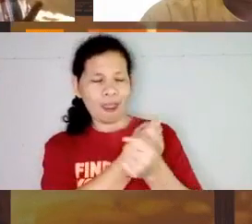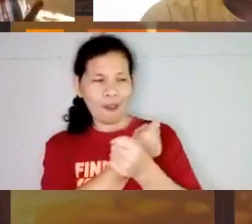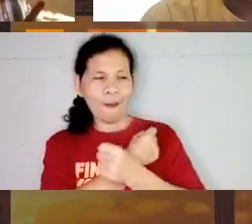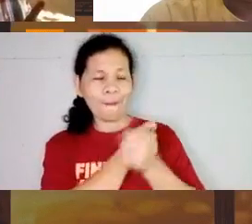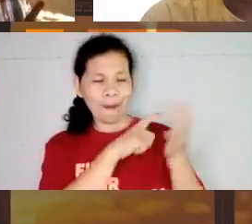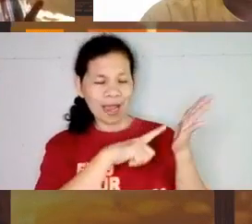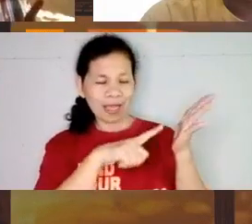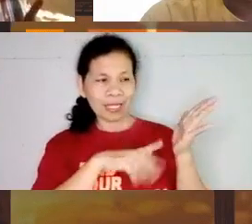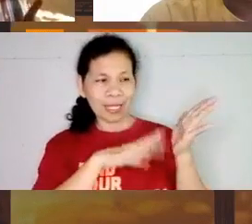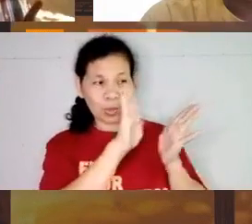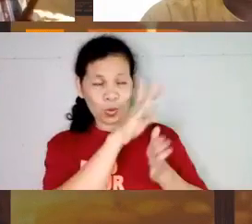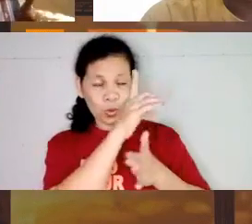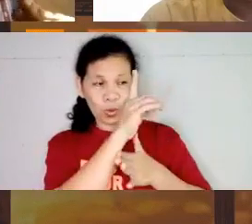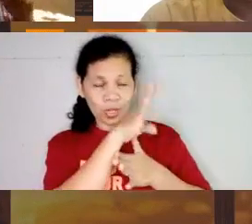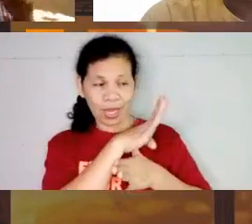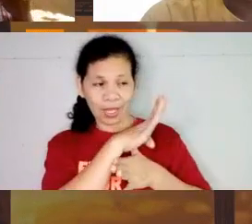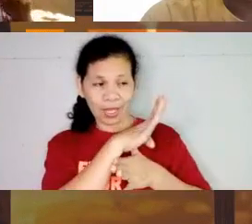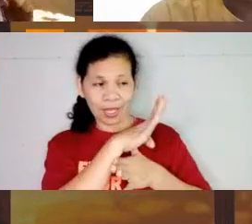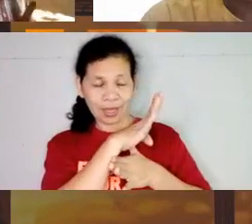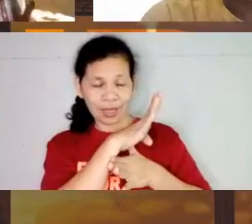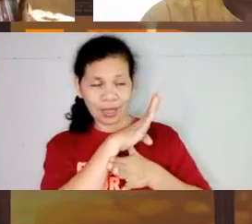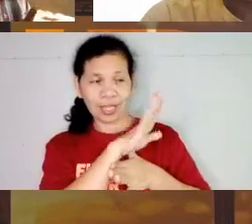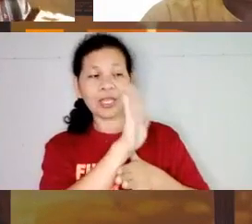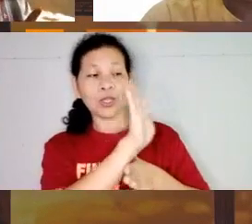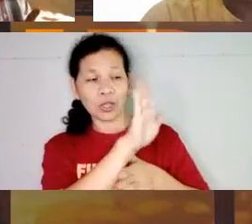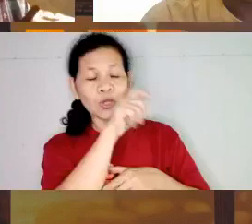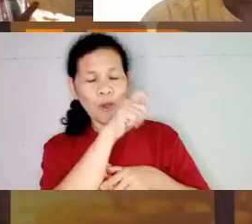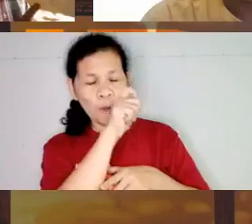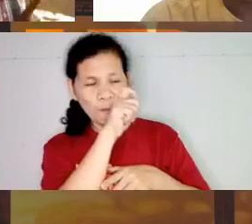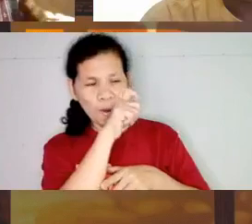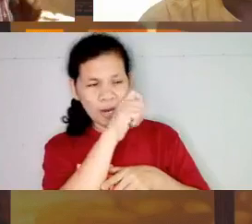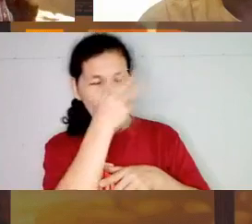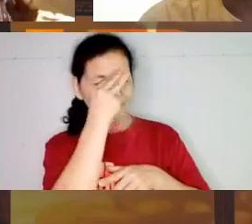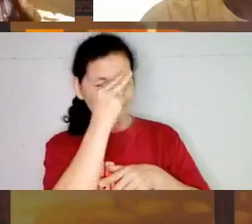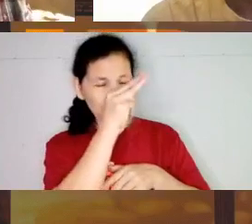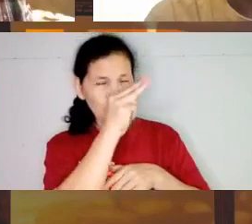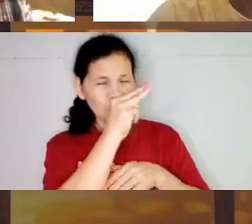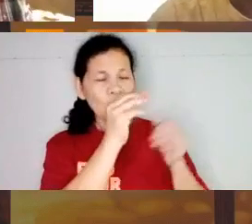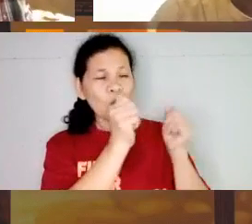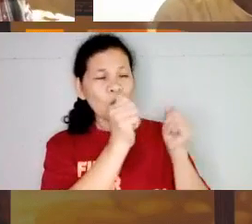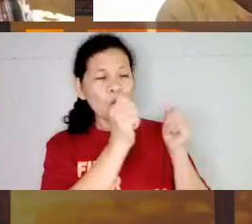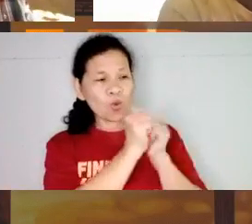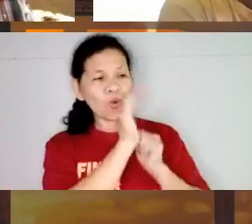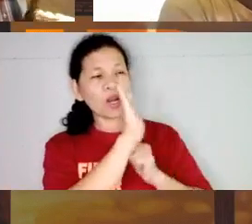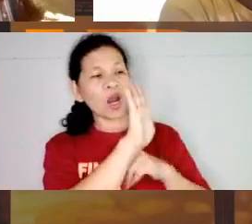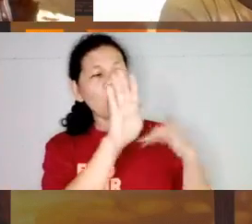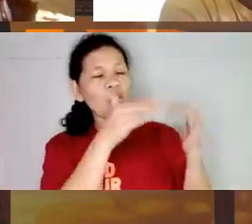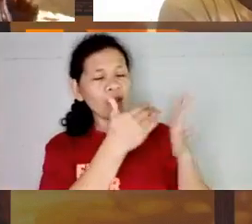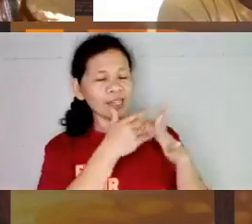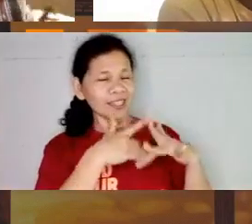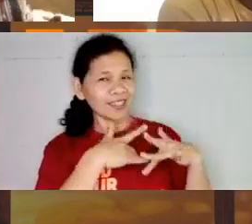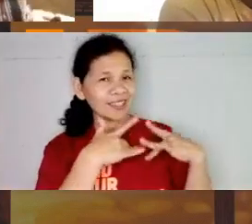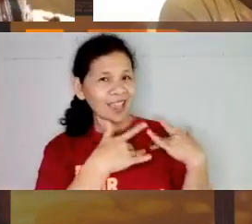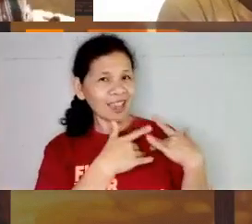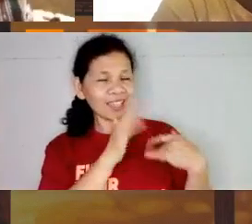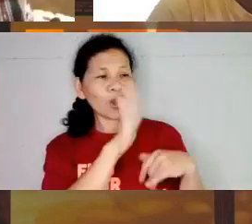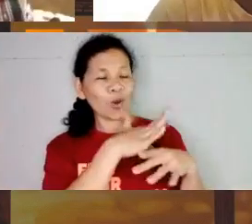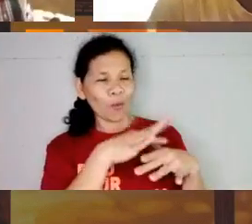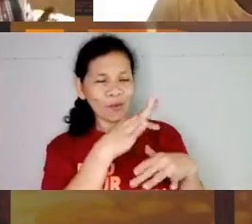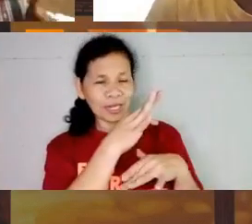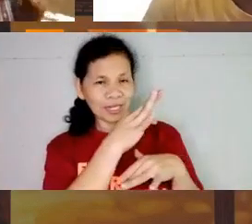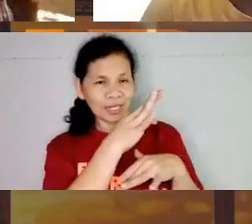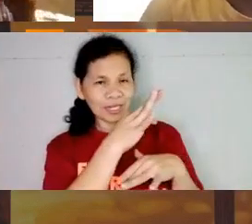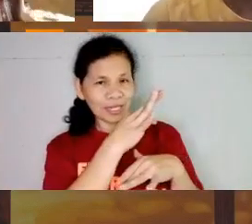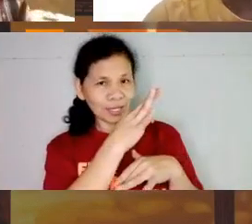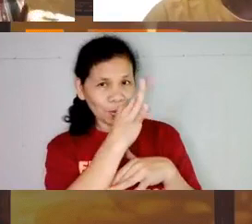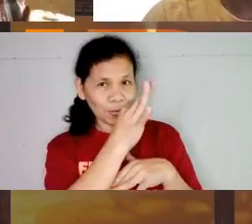God. You must love Him with all your heart, all your soul,